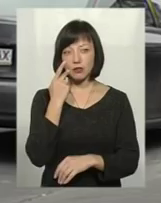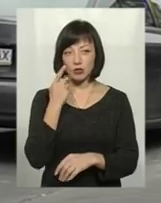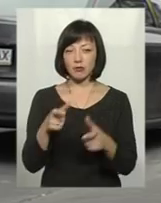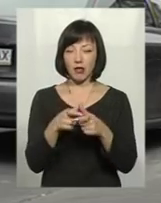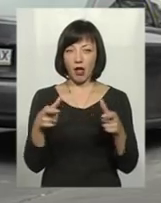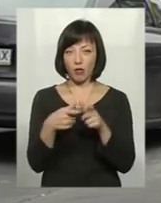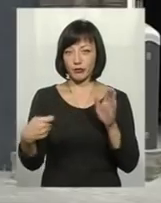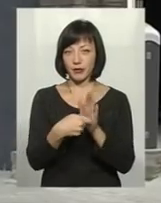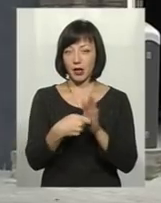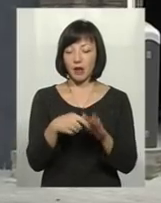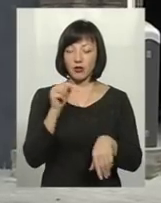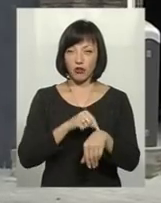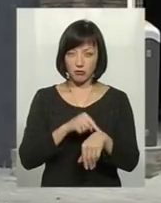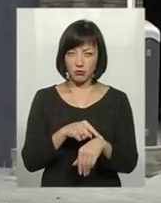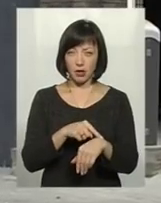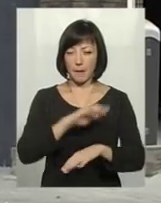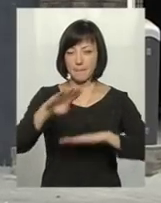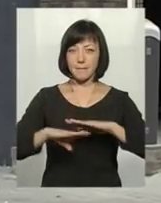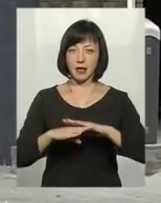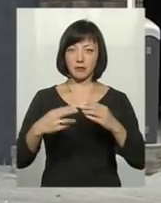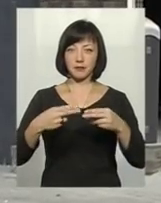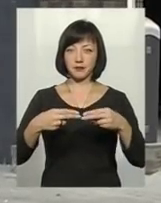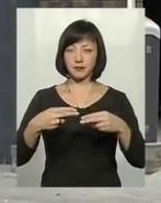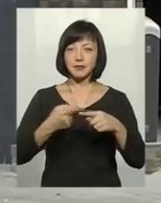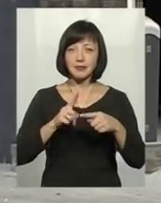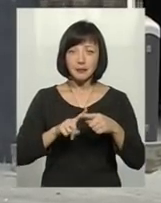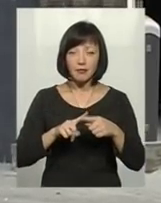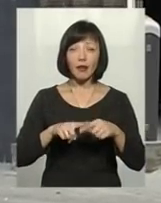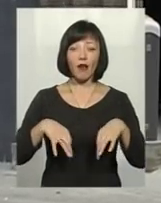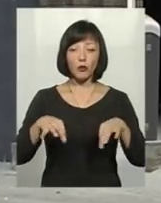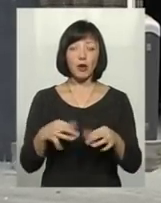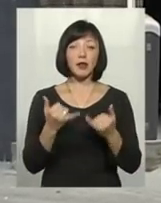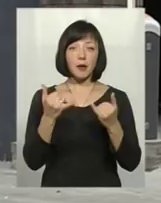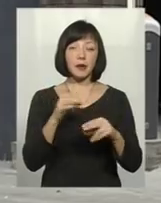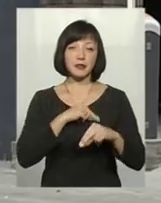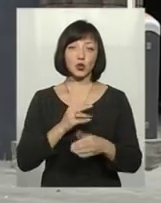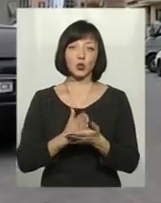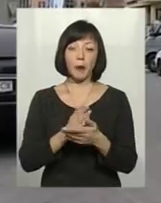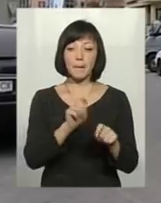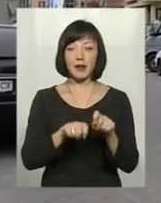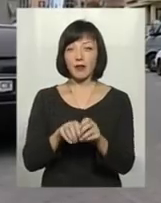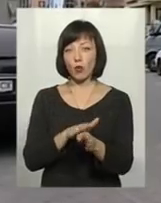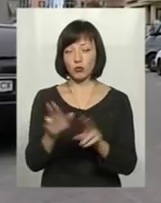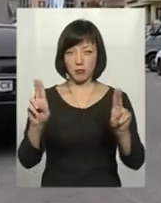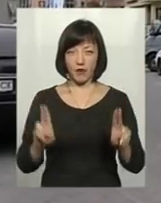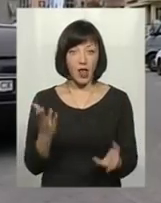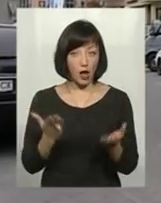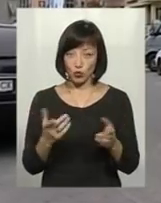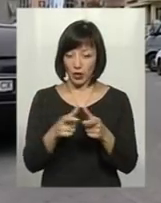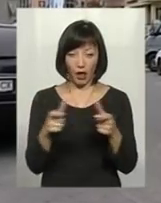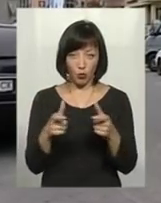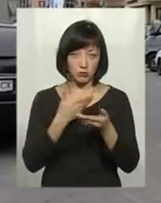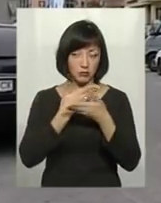талончик, де вказаний час стоянки і під лобове скло свого автомобіля. Це потрібно для працівників служби, котра перевіряє дотримання правил. Якщо талон